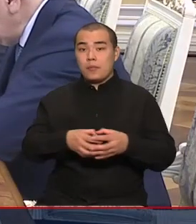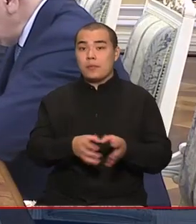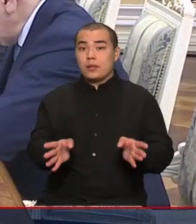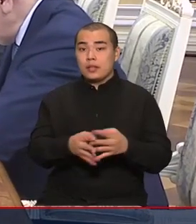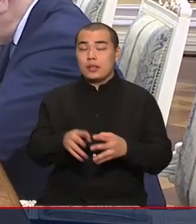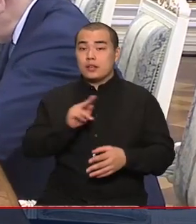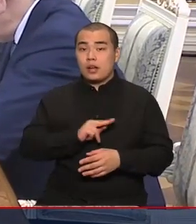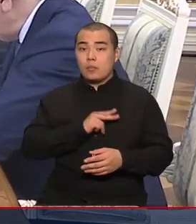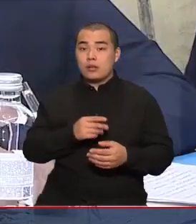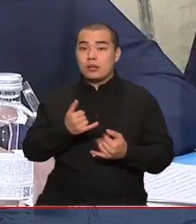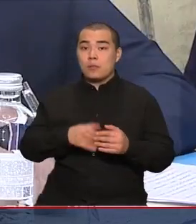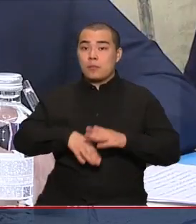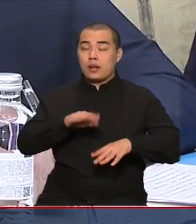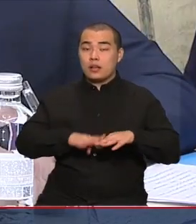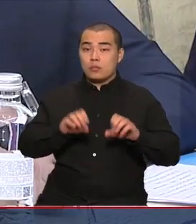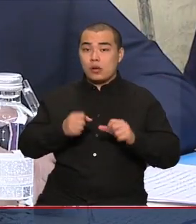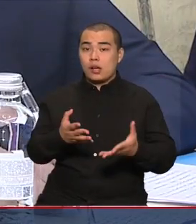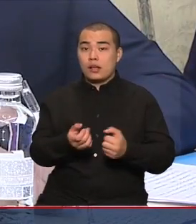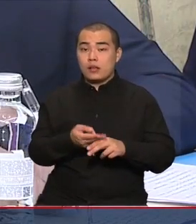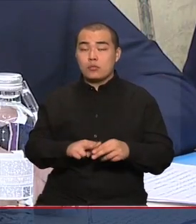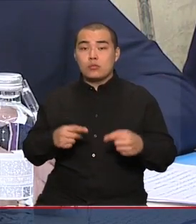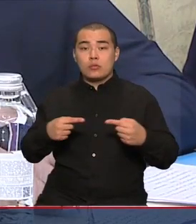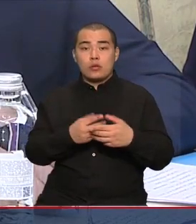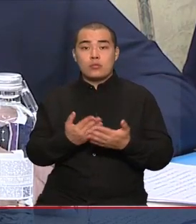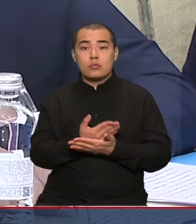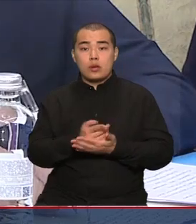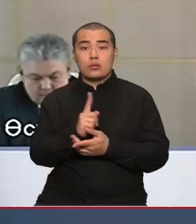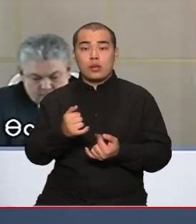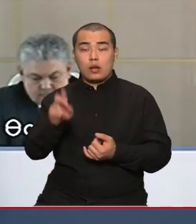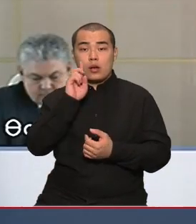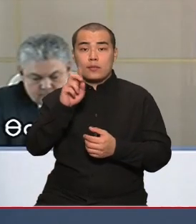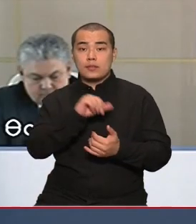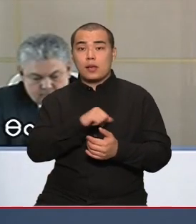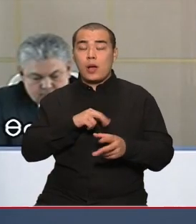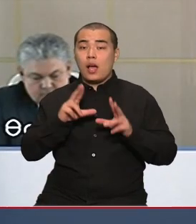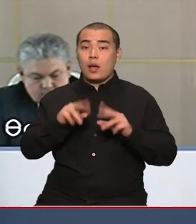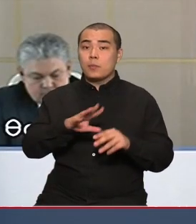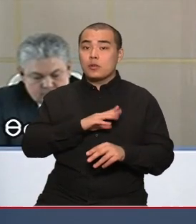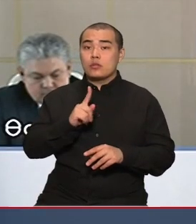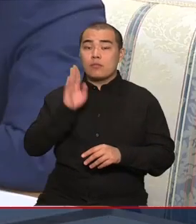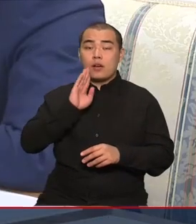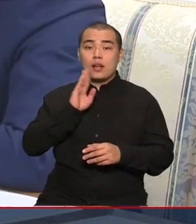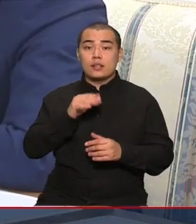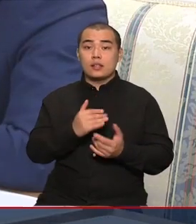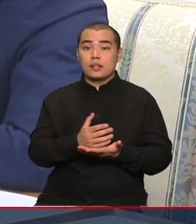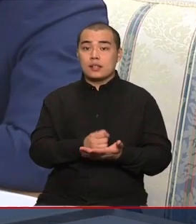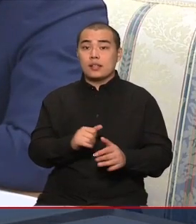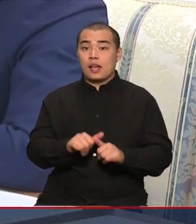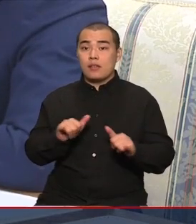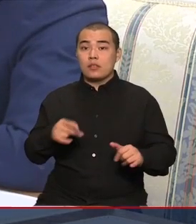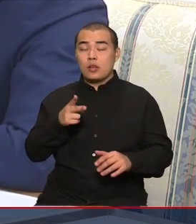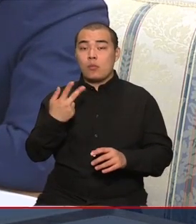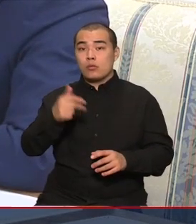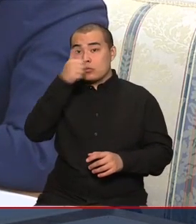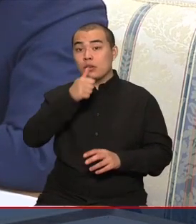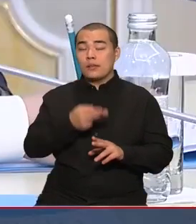жұмыс тәжірибесін қолдануға болады. Шынайы мәлімет түгілі үкімет бекітіп берген су ресурстарын басқару жүйесін дамытудың 2030 жылға